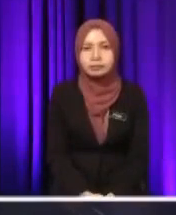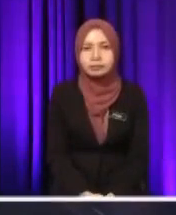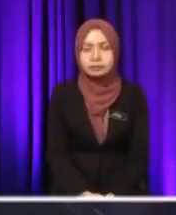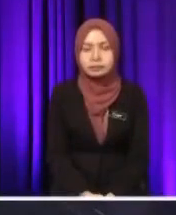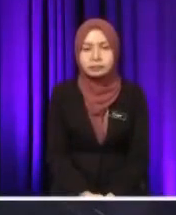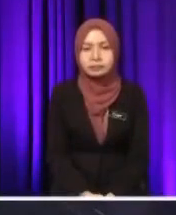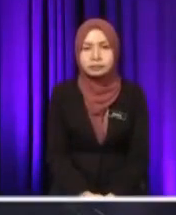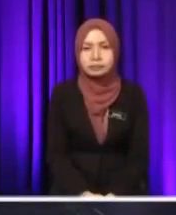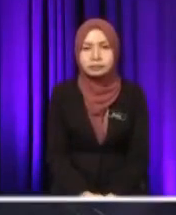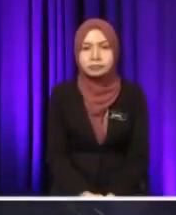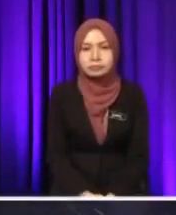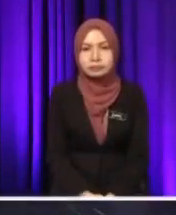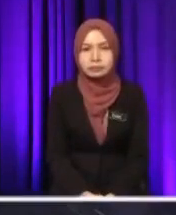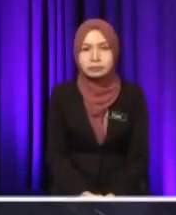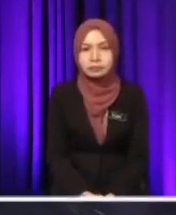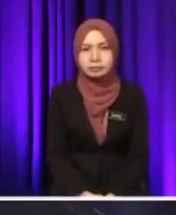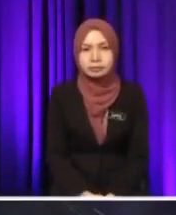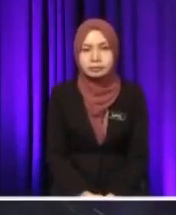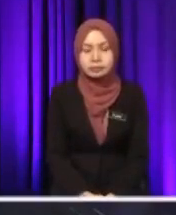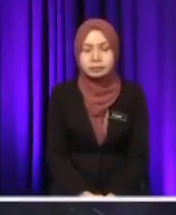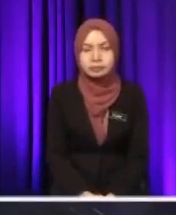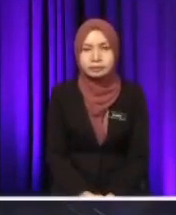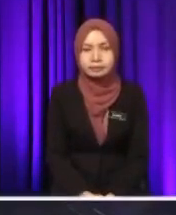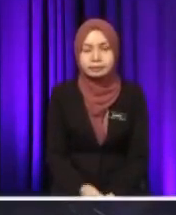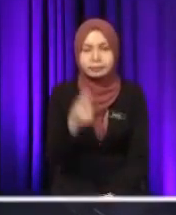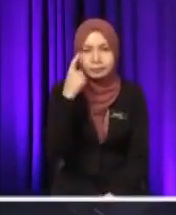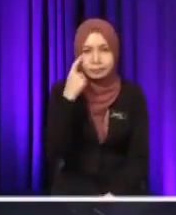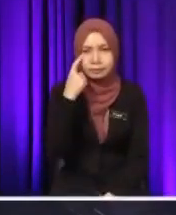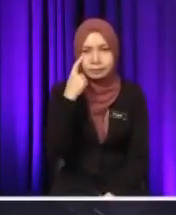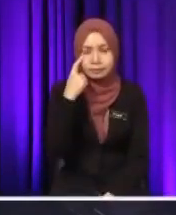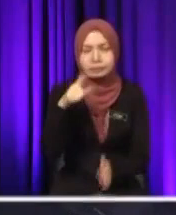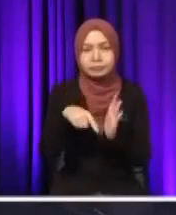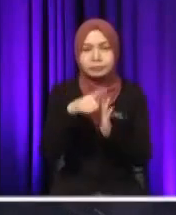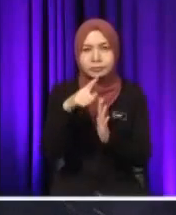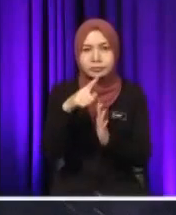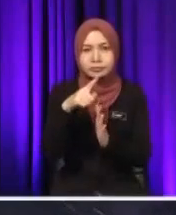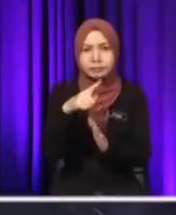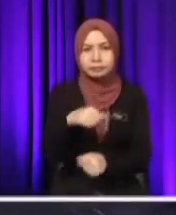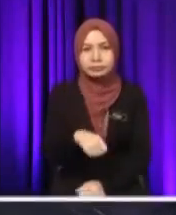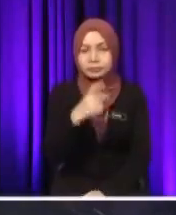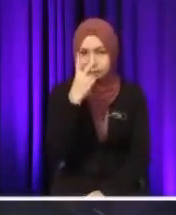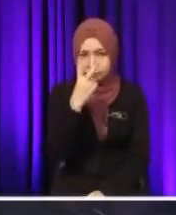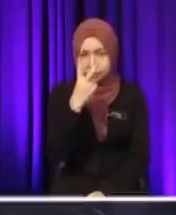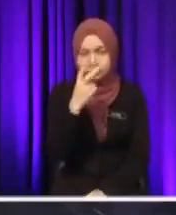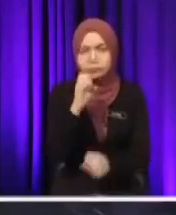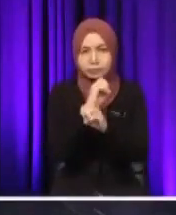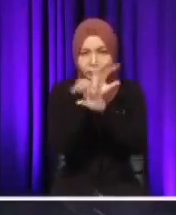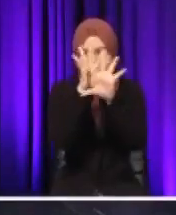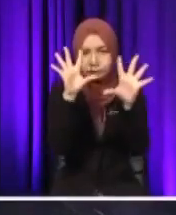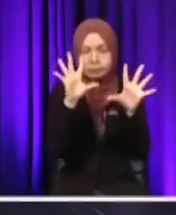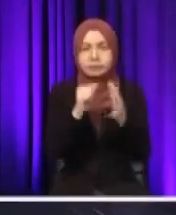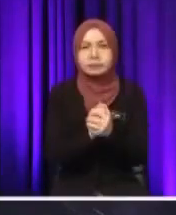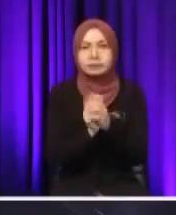fosfatida pun sama, iaitu dia boleh mata kita lebih cerah. So kita kena ada sekurang-kurangnya kena